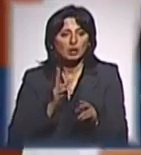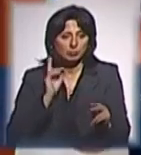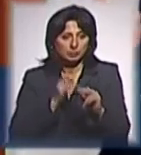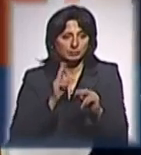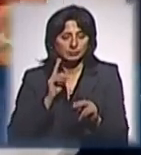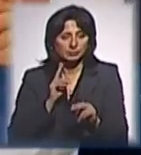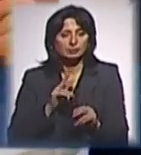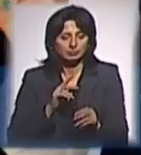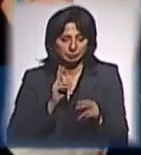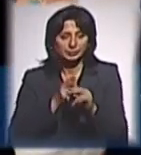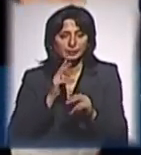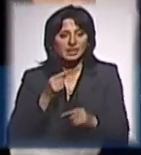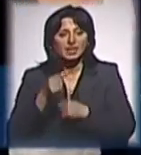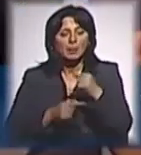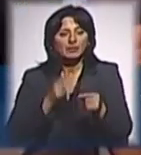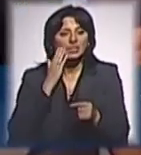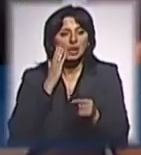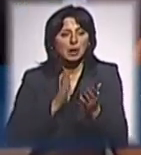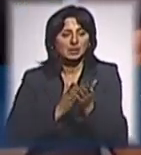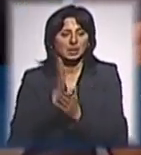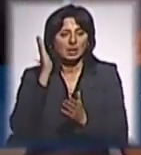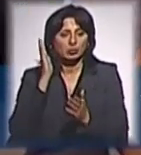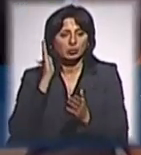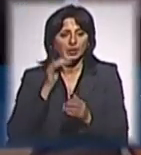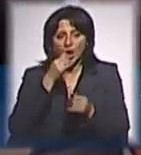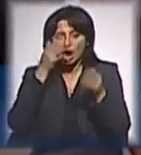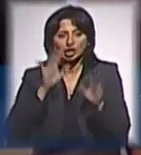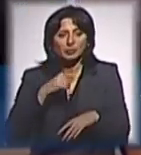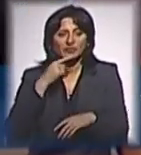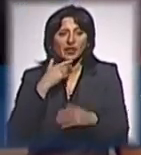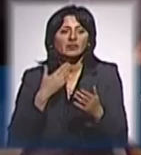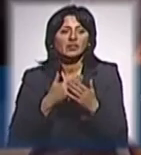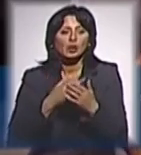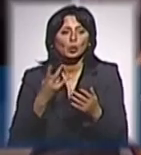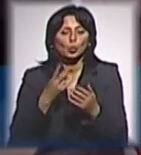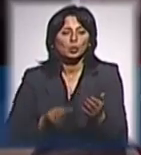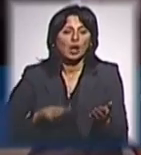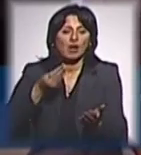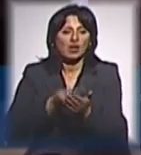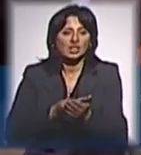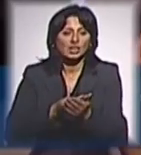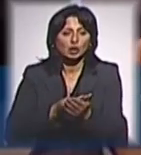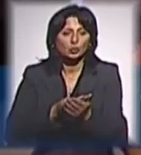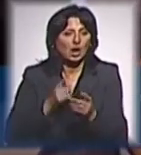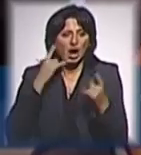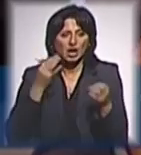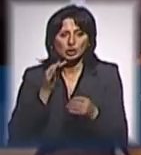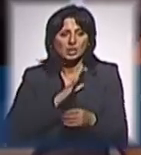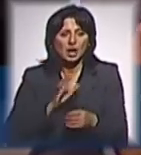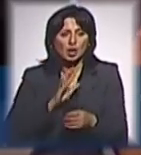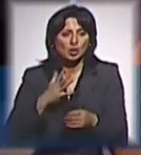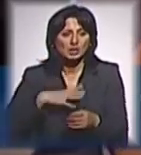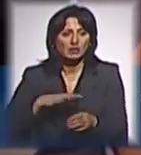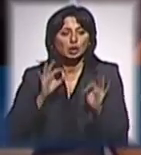აღმოფხვრა. აღმოფხვრა, დამკვიდრება, სამართლიანობის დამკვიდრება, იმიტომ რომ არ შეგვიძლია თქვა რომ თქვა უნდა აღვადგინოთ რაღაც, ანუ არასდროს არ ყოფილა